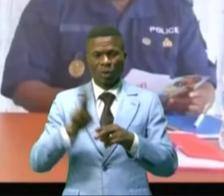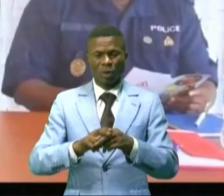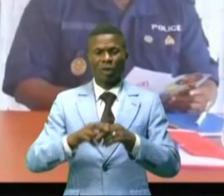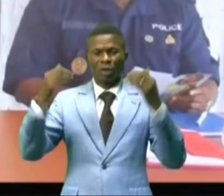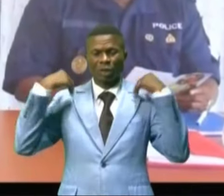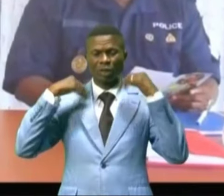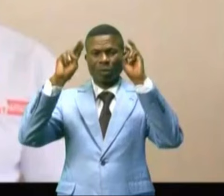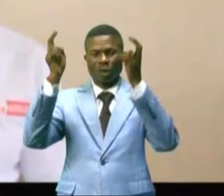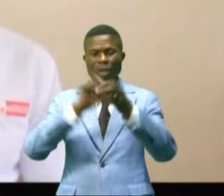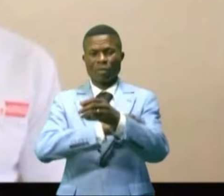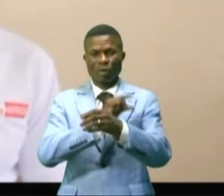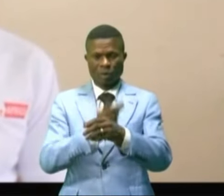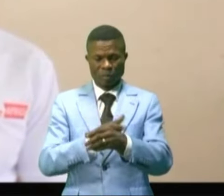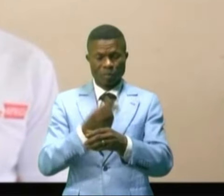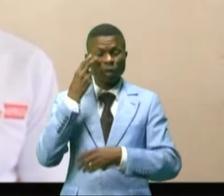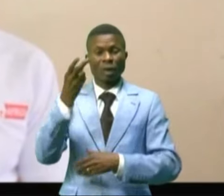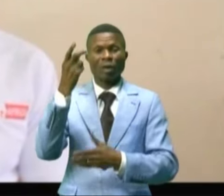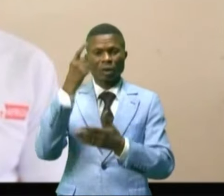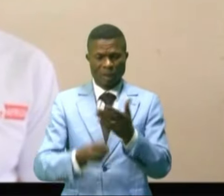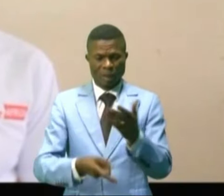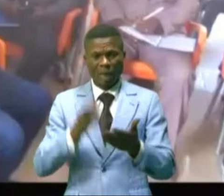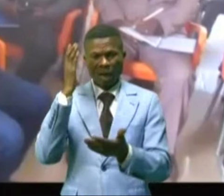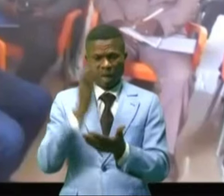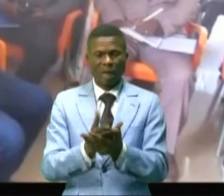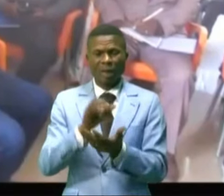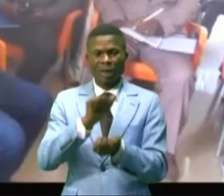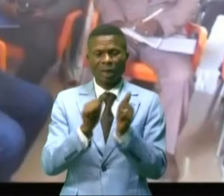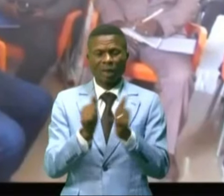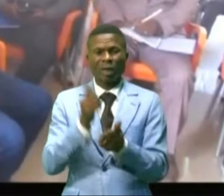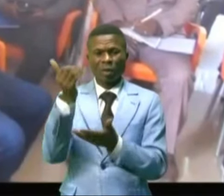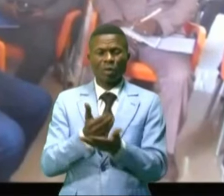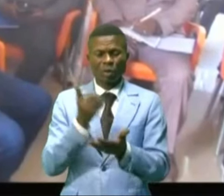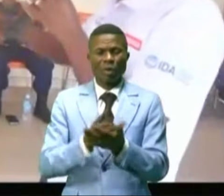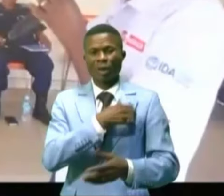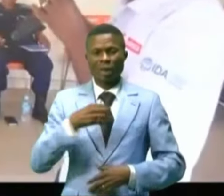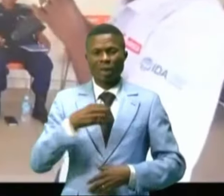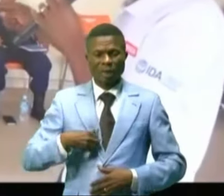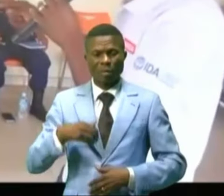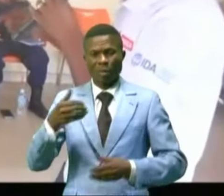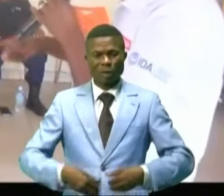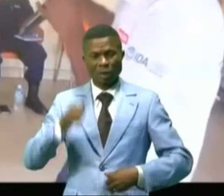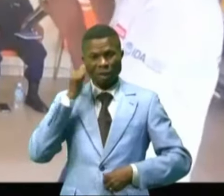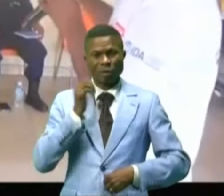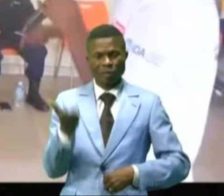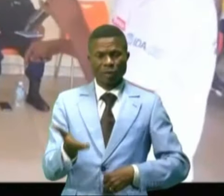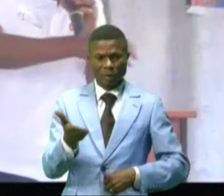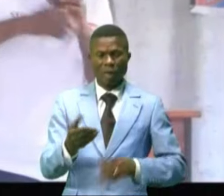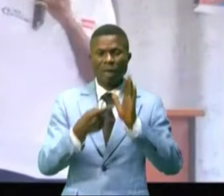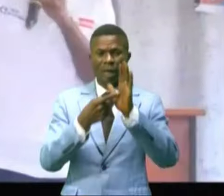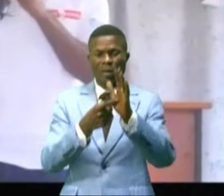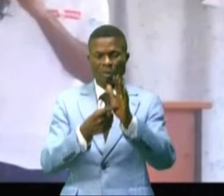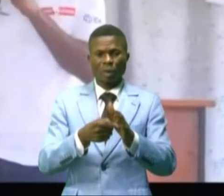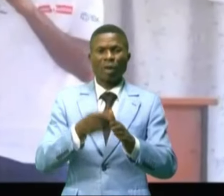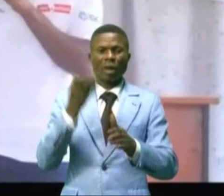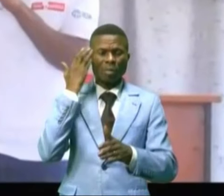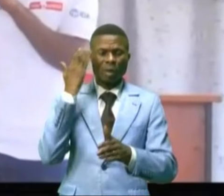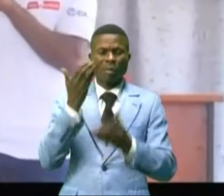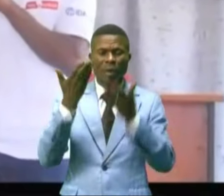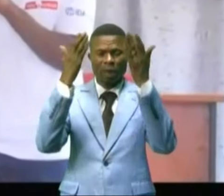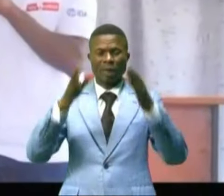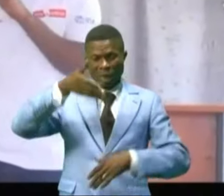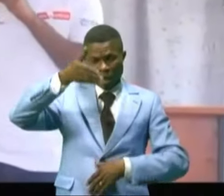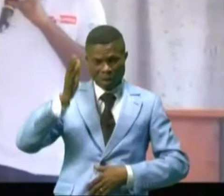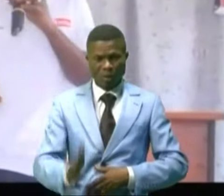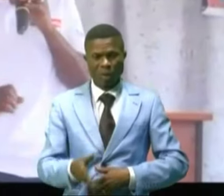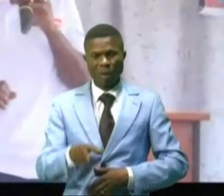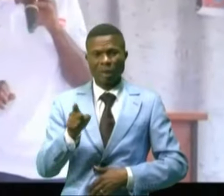vision est de parvenir à atténuer les risques de l'exploitation, abus et harcèlement sexuel, comme l'a révélé Dieudonné Mouiroy, expert PCA